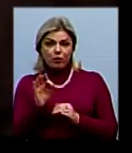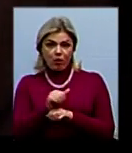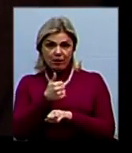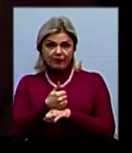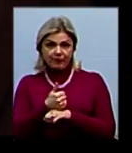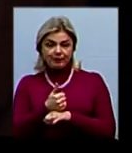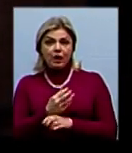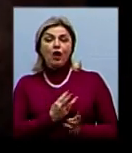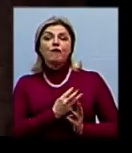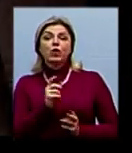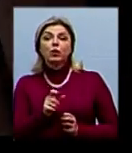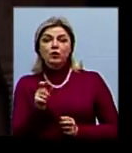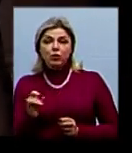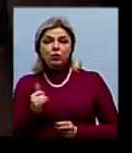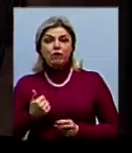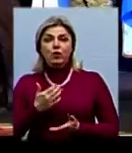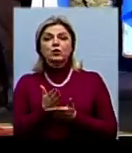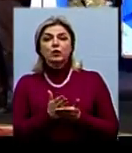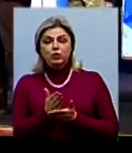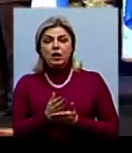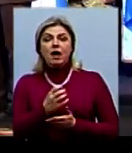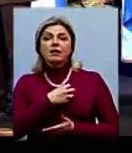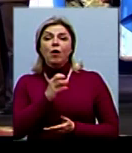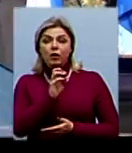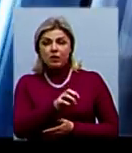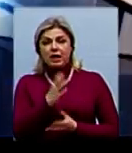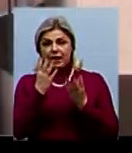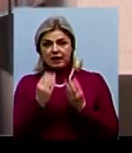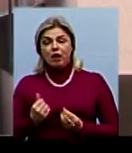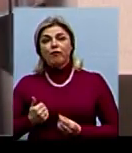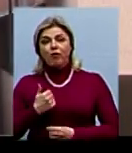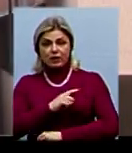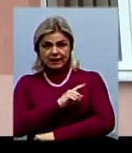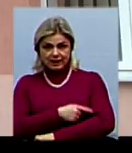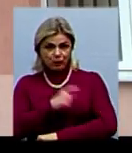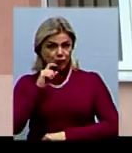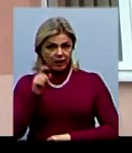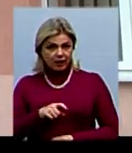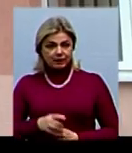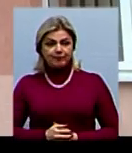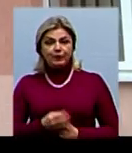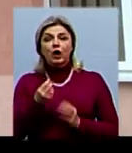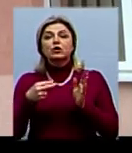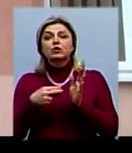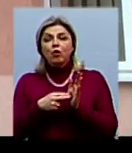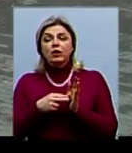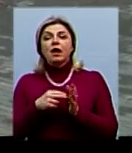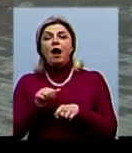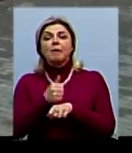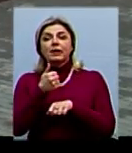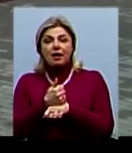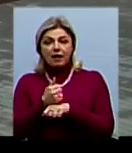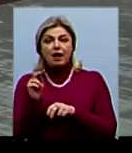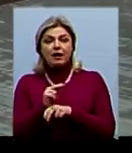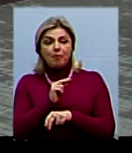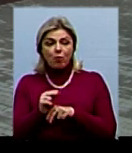Волонтерів та військовослужбовців нагородили у День Збройних сил України. Вартість капітального ремонту сімейної амбулаторії номер